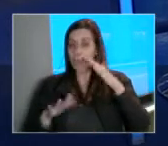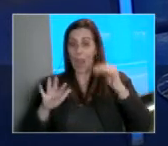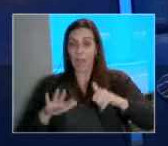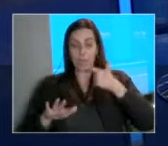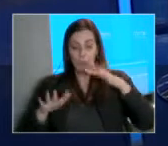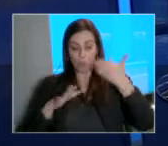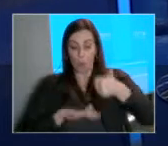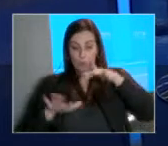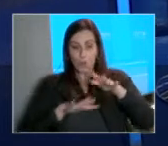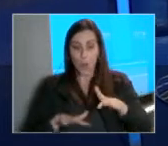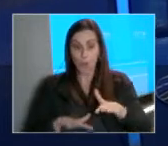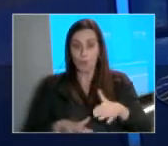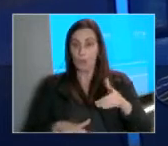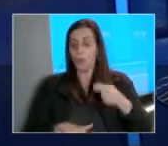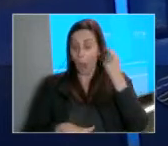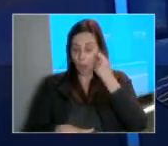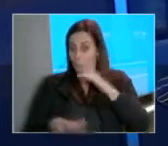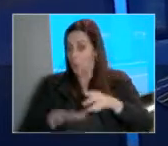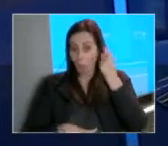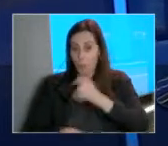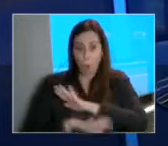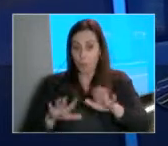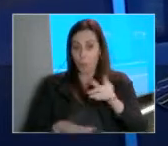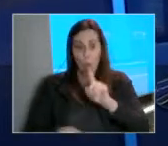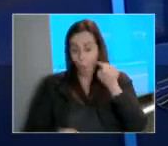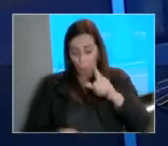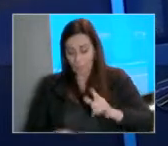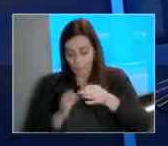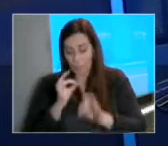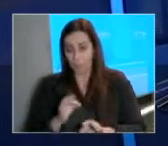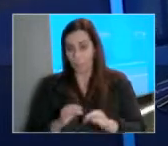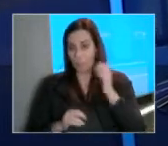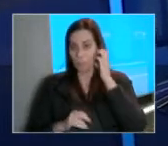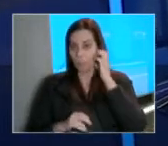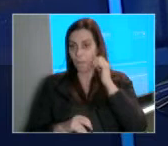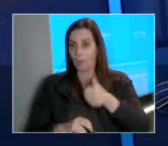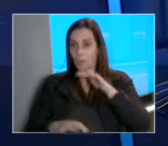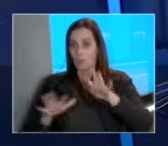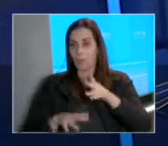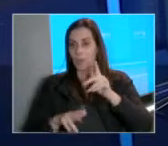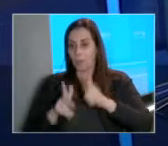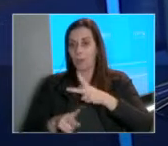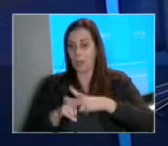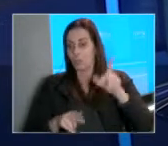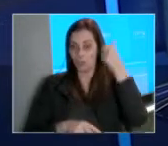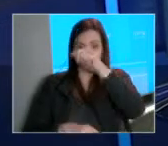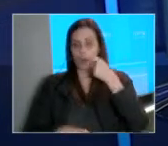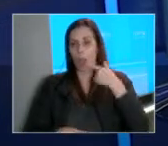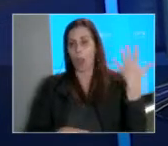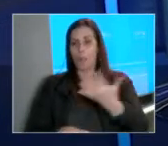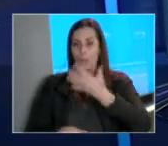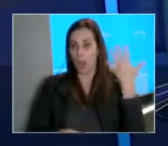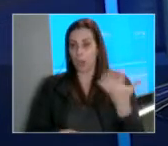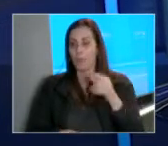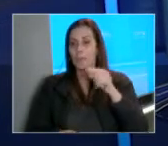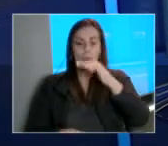10 שנים בראשות ממשלה שהיא העבריינית הגדולה ביותר, לא הוא ספציפי. ראש הממשלה, בנימין נתניהו, נלחם על חפותו כל כך הרבה שנים. איזה